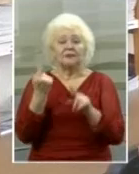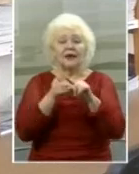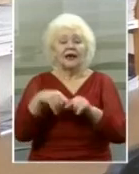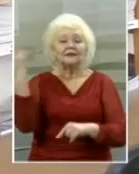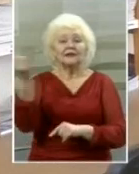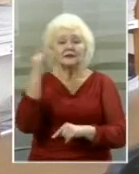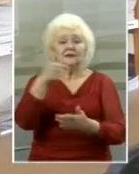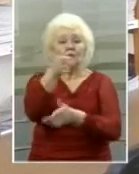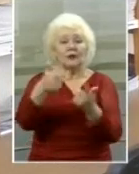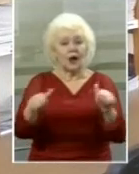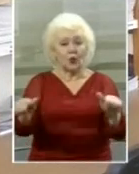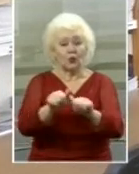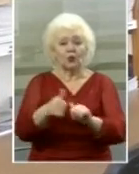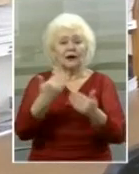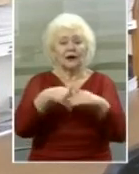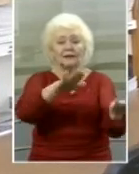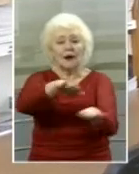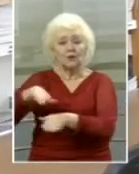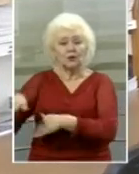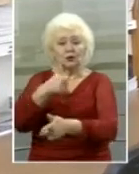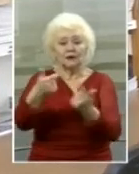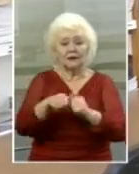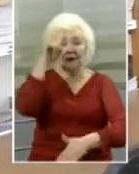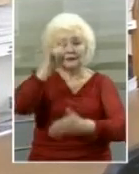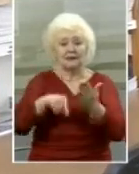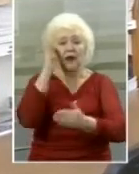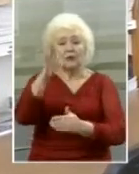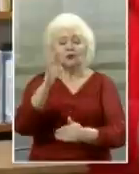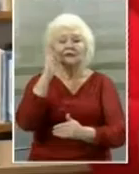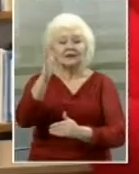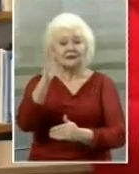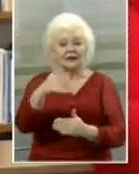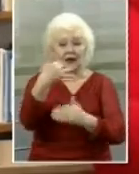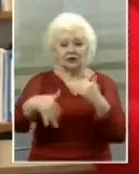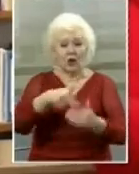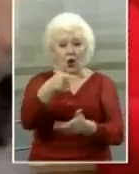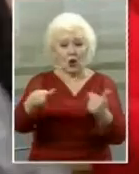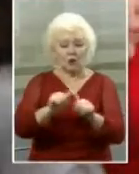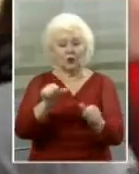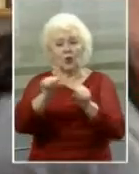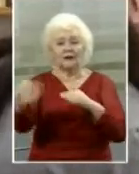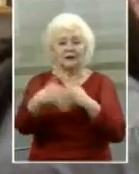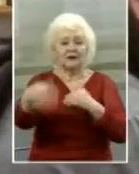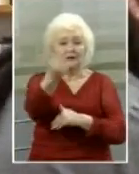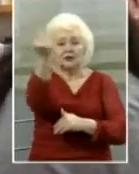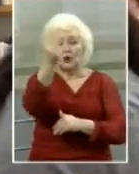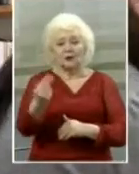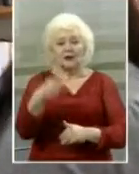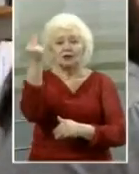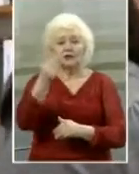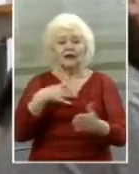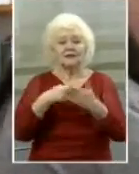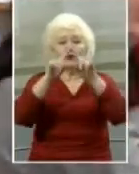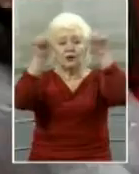Это история города, это прошлое города, и, надеюсь, еще будет настоящим города. Окрім Херсона, художник зображує на своїх